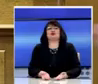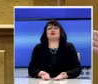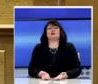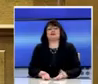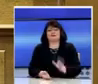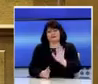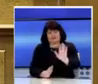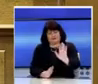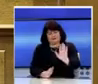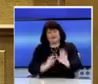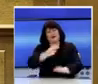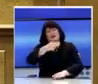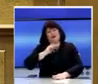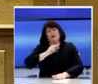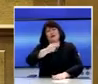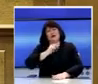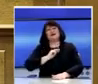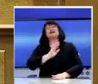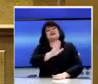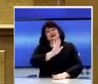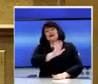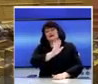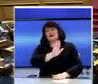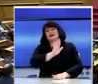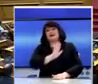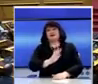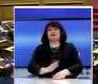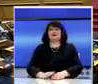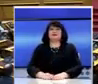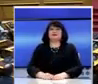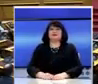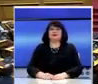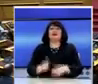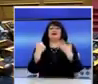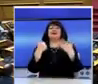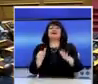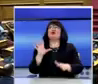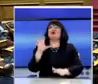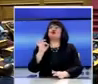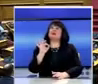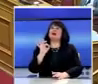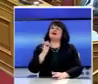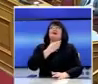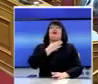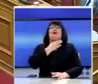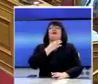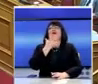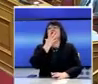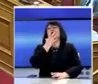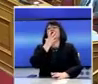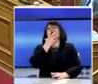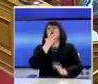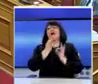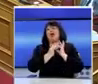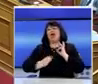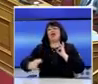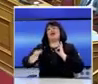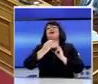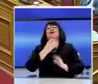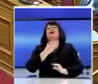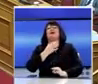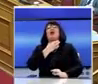δυνατόν, θα τα απαντήσετε μετά. Ναι, ήτανε πάνω από 650 στις κλίνες εντατικής